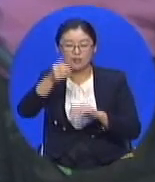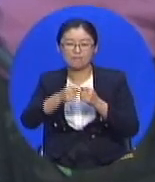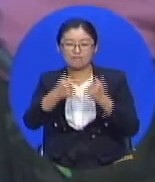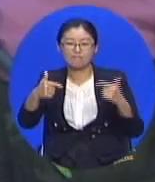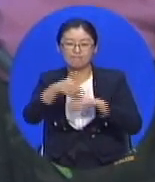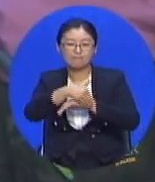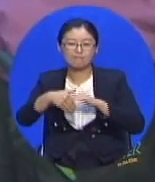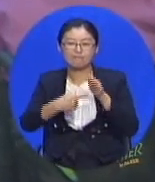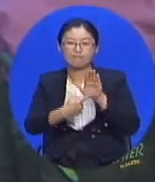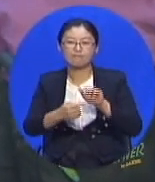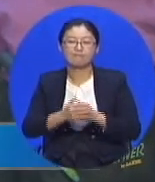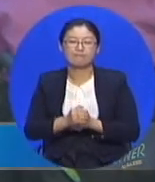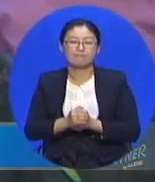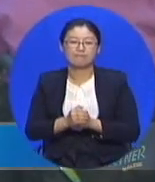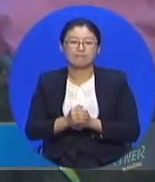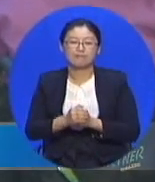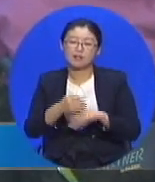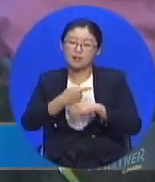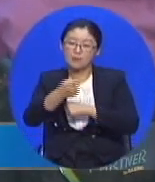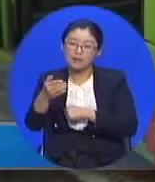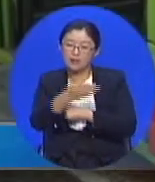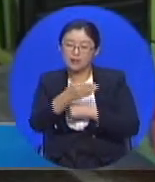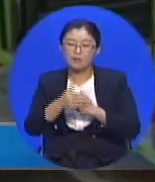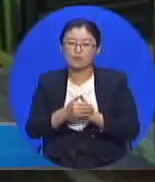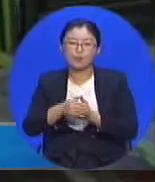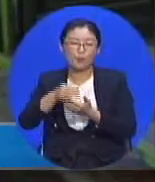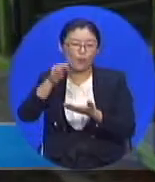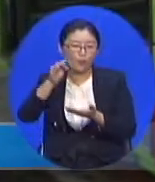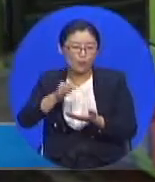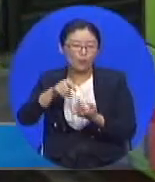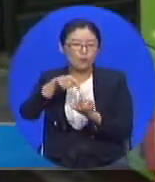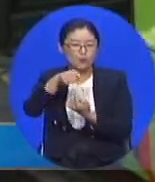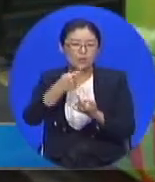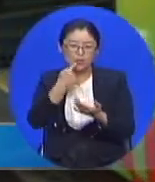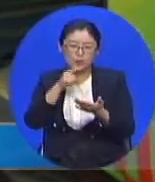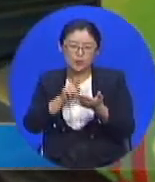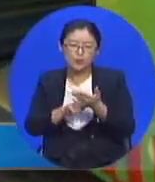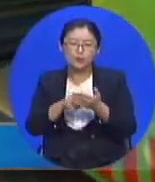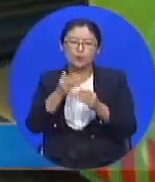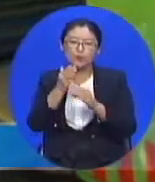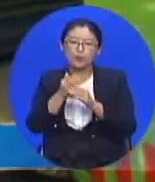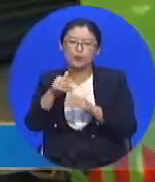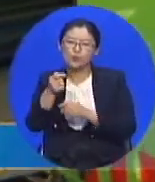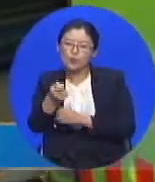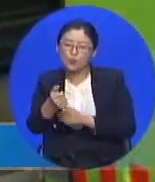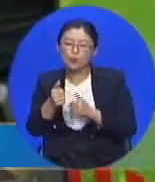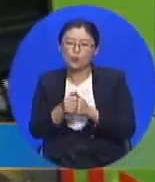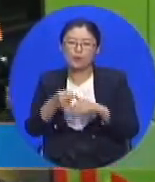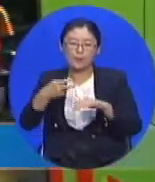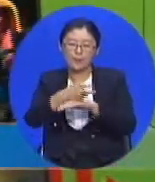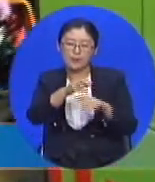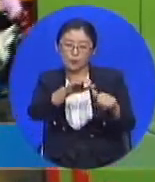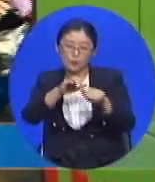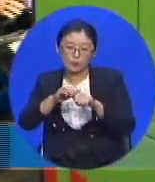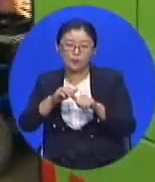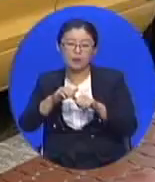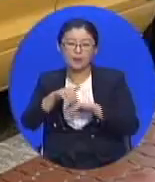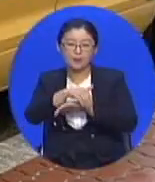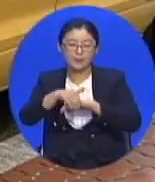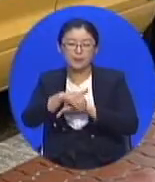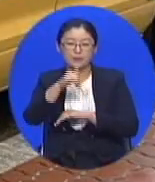계획입니다. 이를 위해 내년부터 비용 부담이 적고 운행이 쉬운 중소형 저상버스를 도입하는 방안도 검토하고